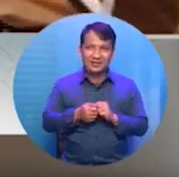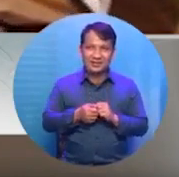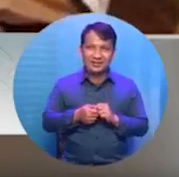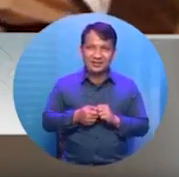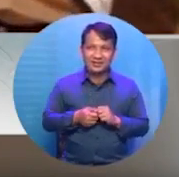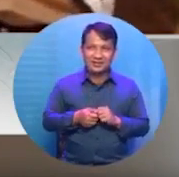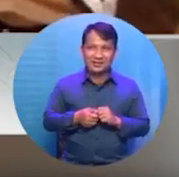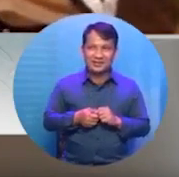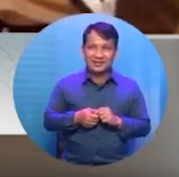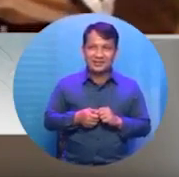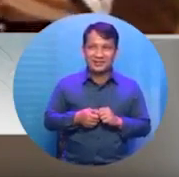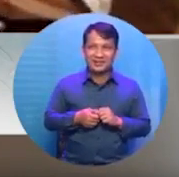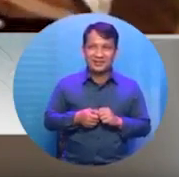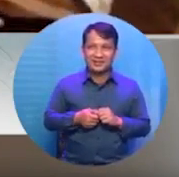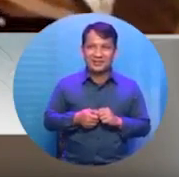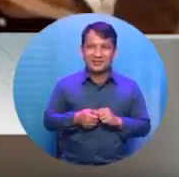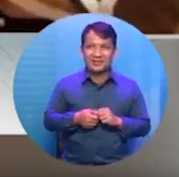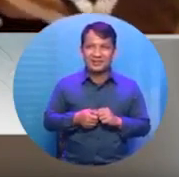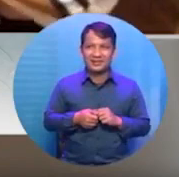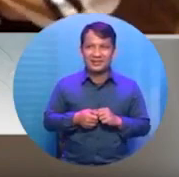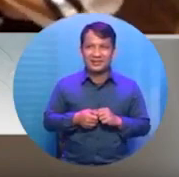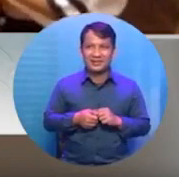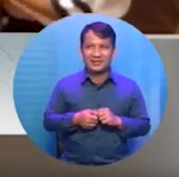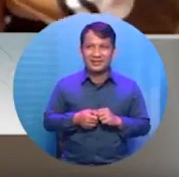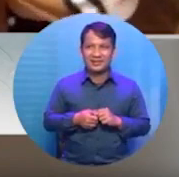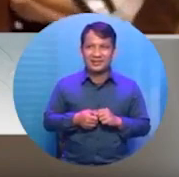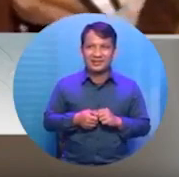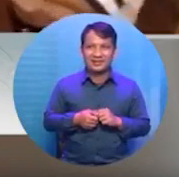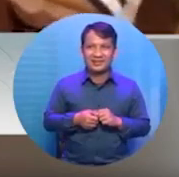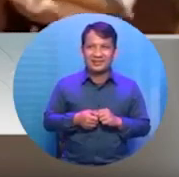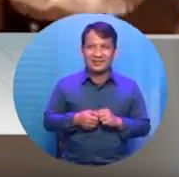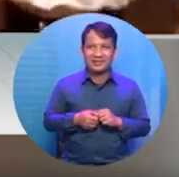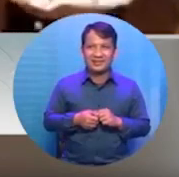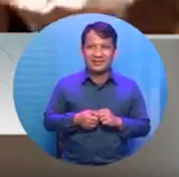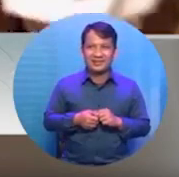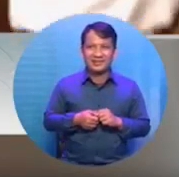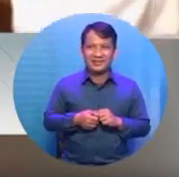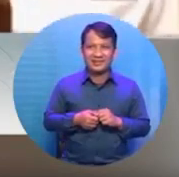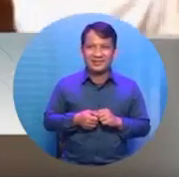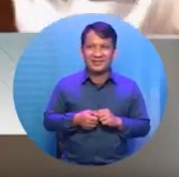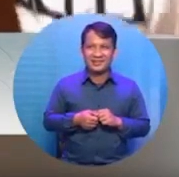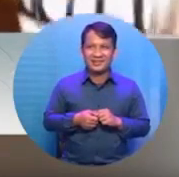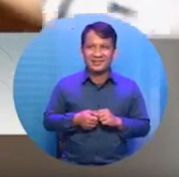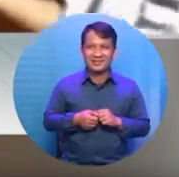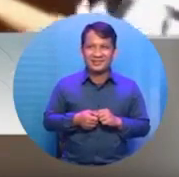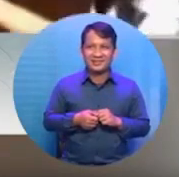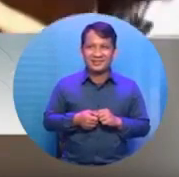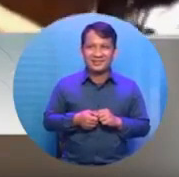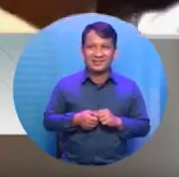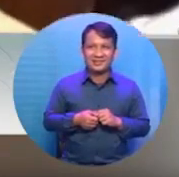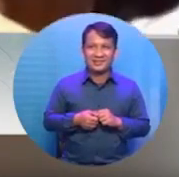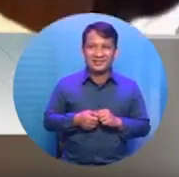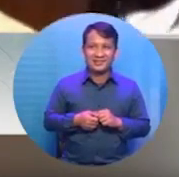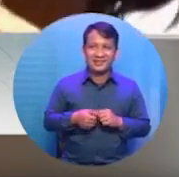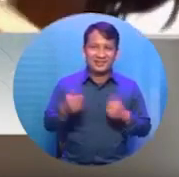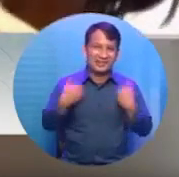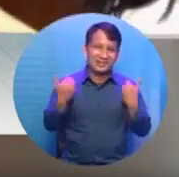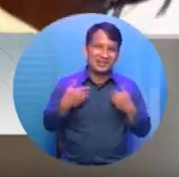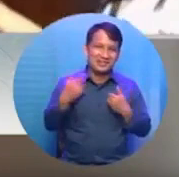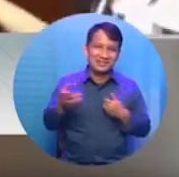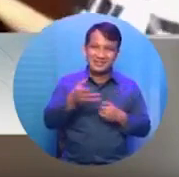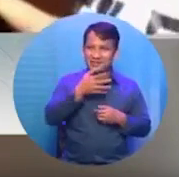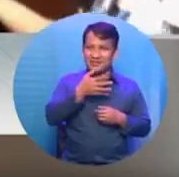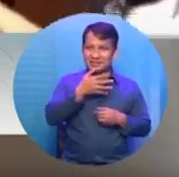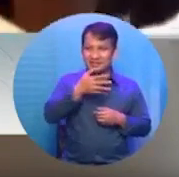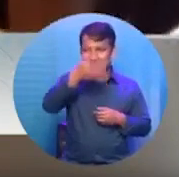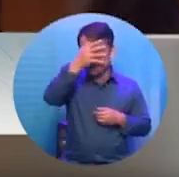mama namin, Mama. Oh, si Mama. Mama. Si Mama? Andan, andan po. Bata pa si Mama. Saan si Mama,